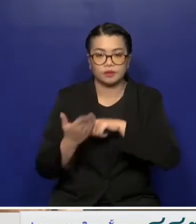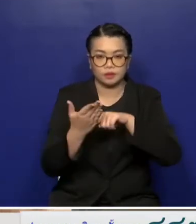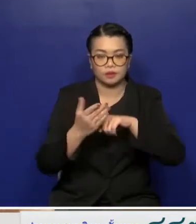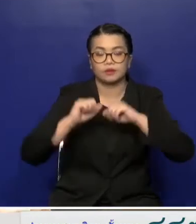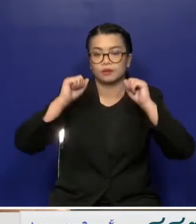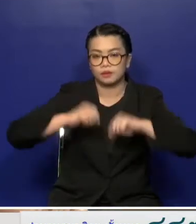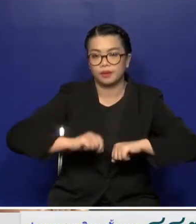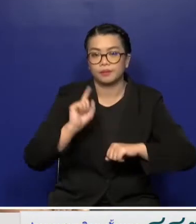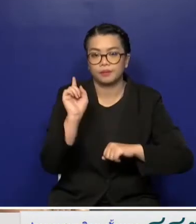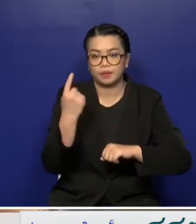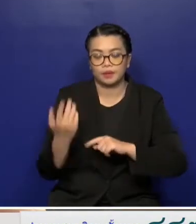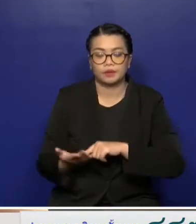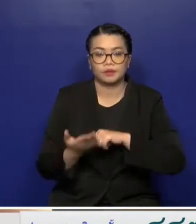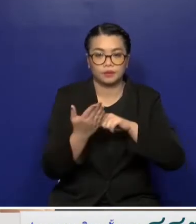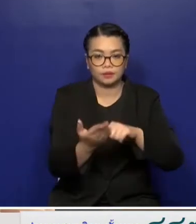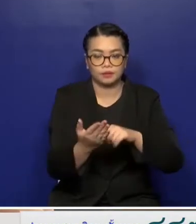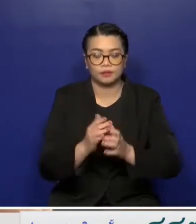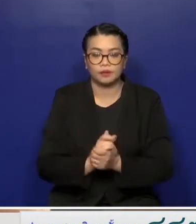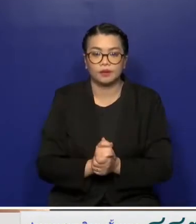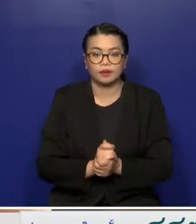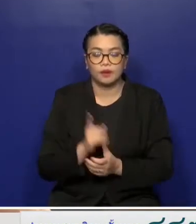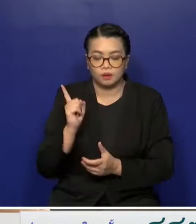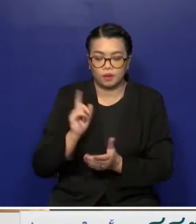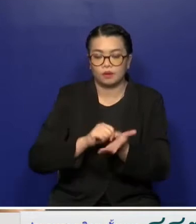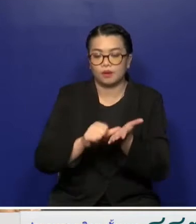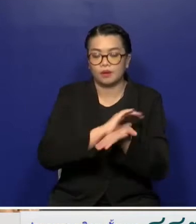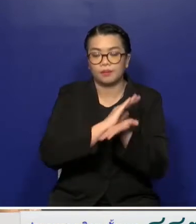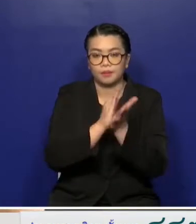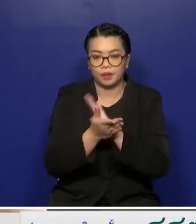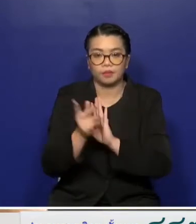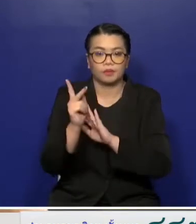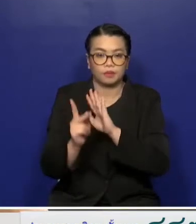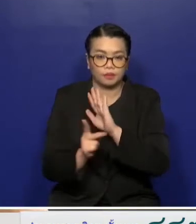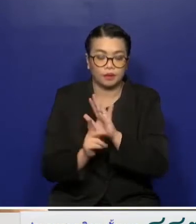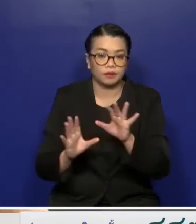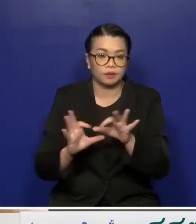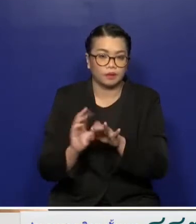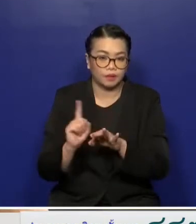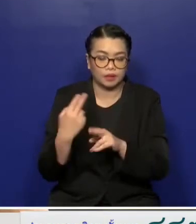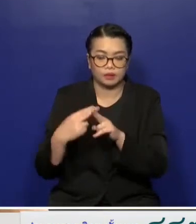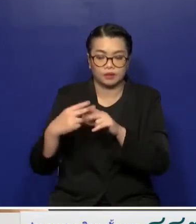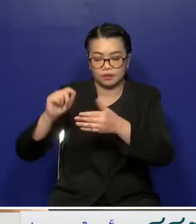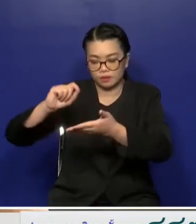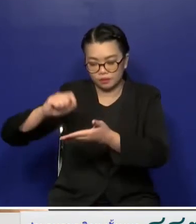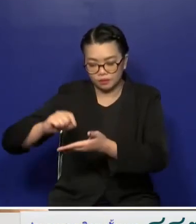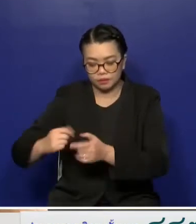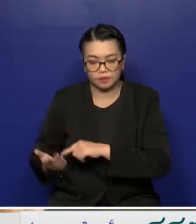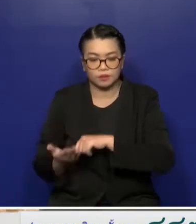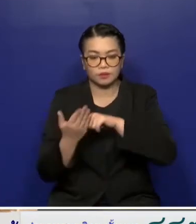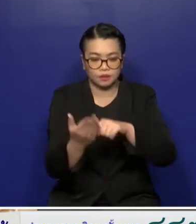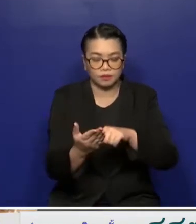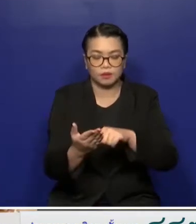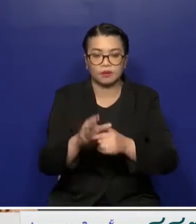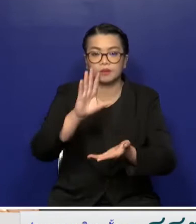นโดยหลักการก็คือต้องการปรับปรุงกฎหมายว่าด้วยการเข้าชื่อเสนอข้อบัญญัติท้อง